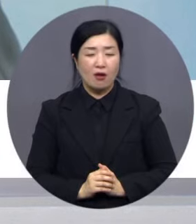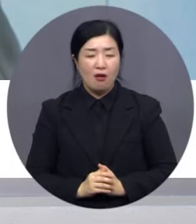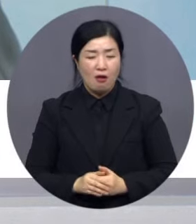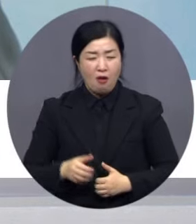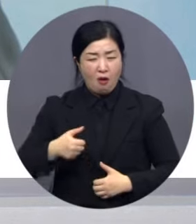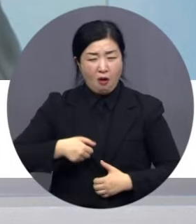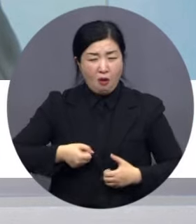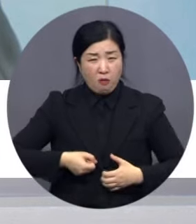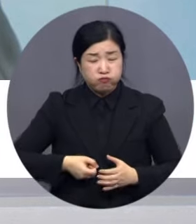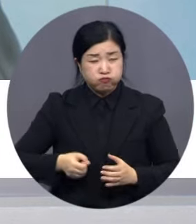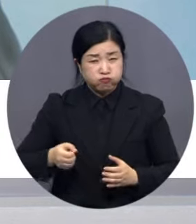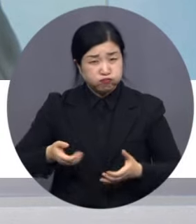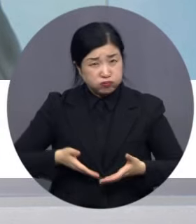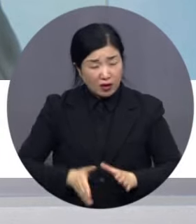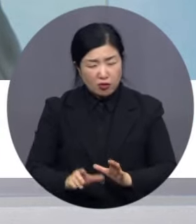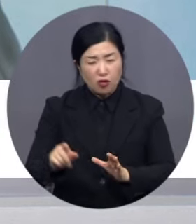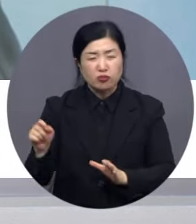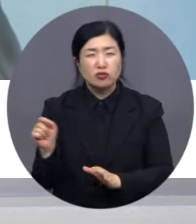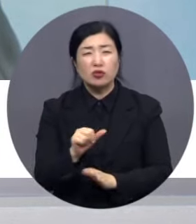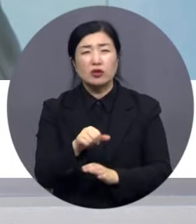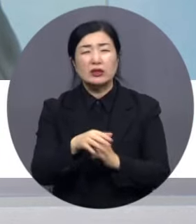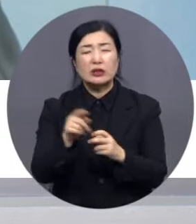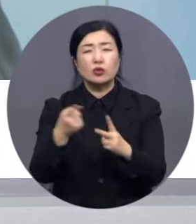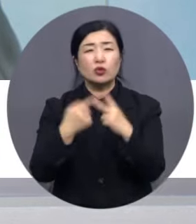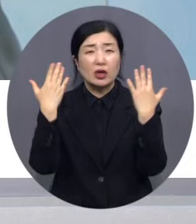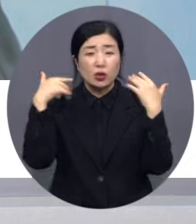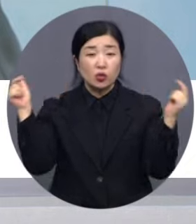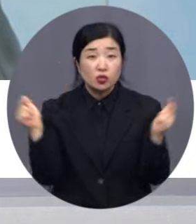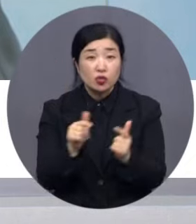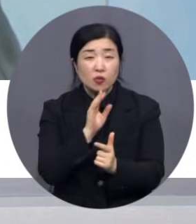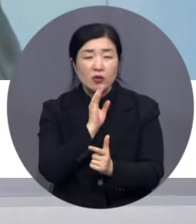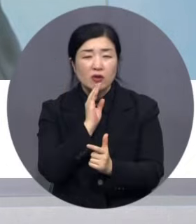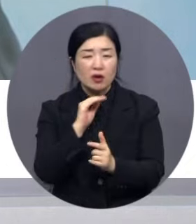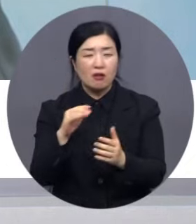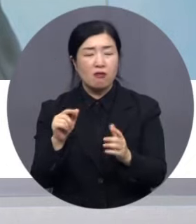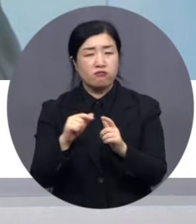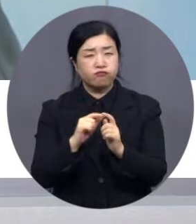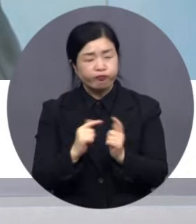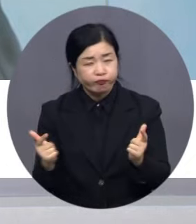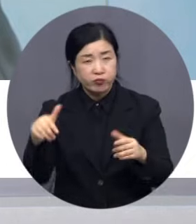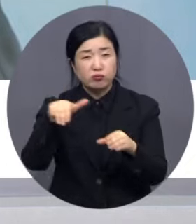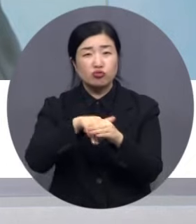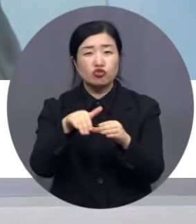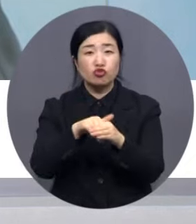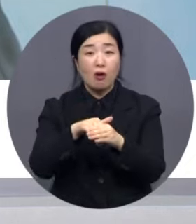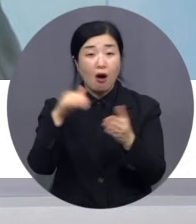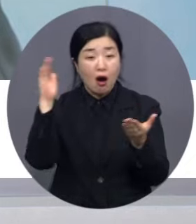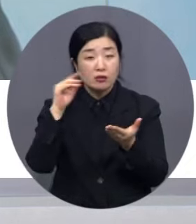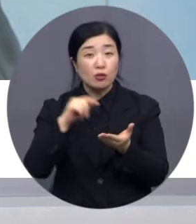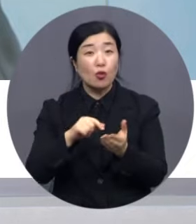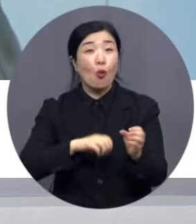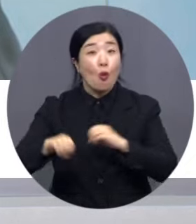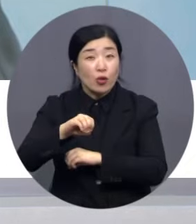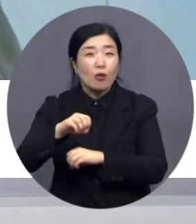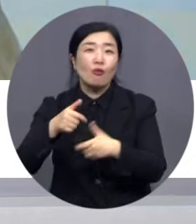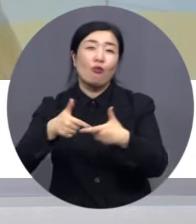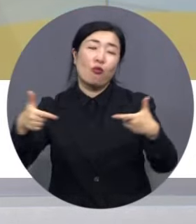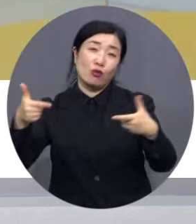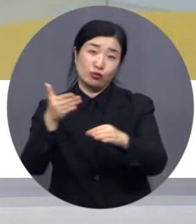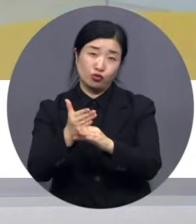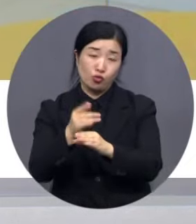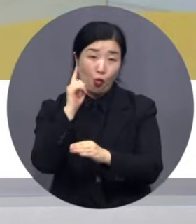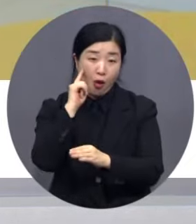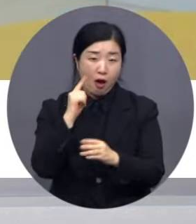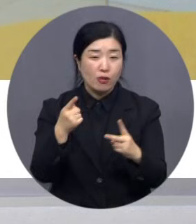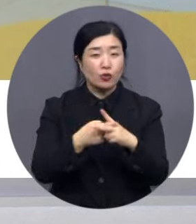저출생 영향으로 해마다 초등학생 수가 줄고 있지만 이 다문화 가정 학생 수는 오히려 늘고 있는데요. 제주에도